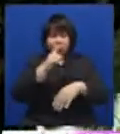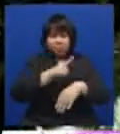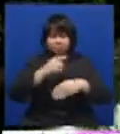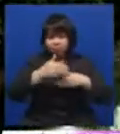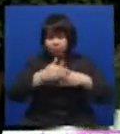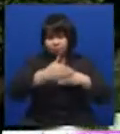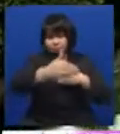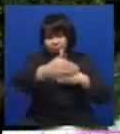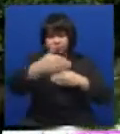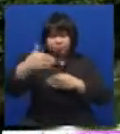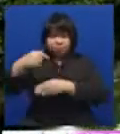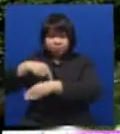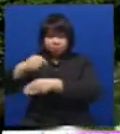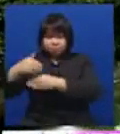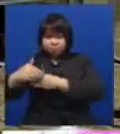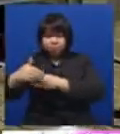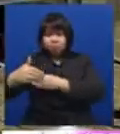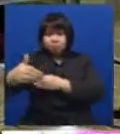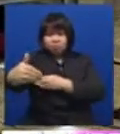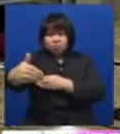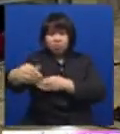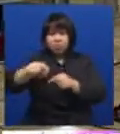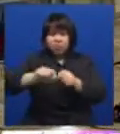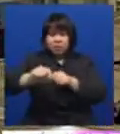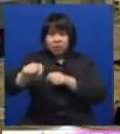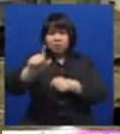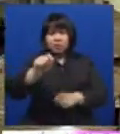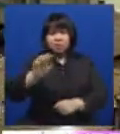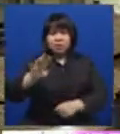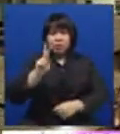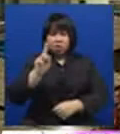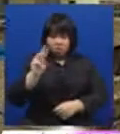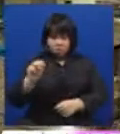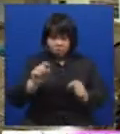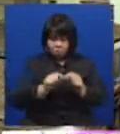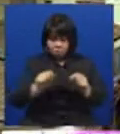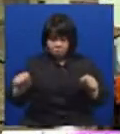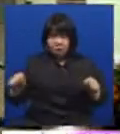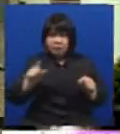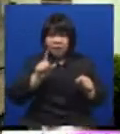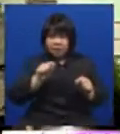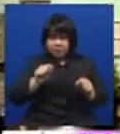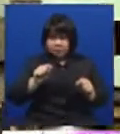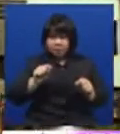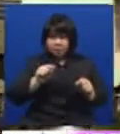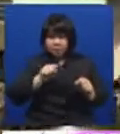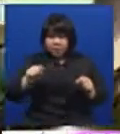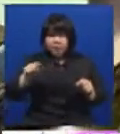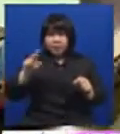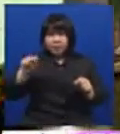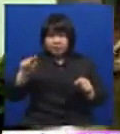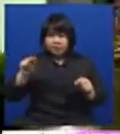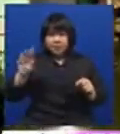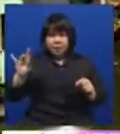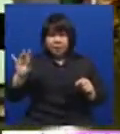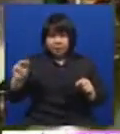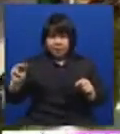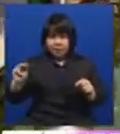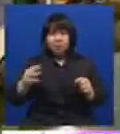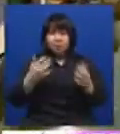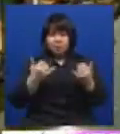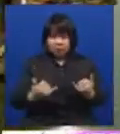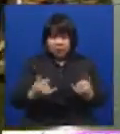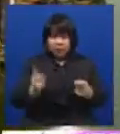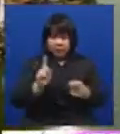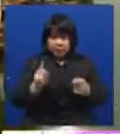พร้าวทั้งสองฝั่งมีความยาว24กิโลเมตรกว้างตั้งแต่20เมตรจนถึง38เมตรเมื่อก่อสร้างแล้วเสร็จจะกินพื้นที่เข้